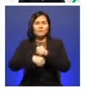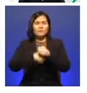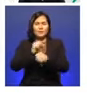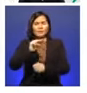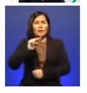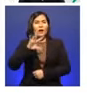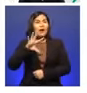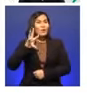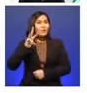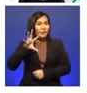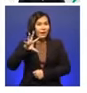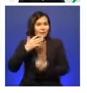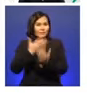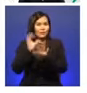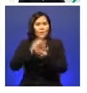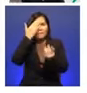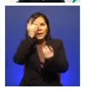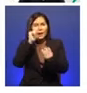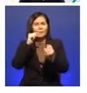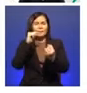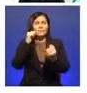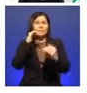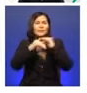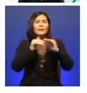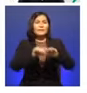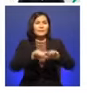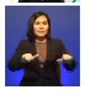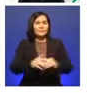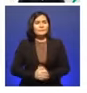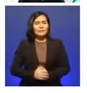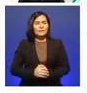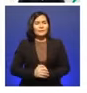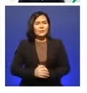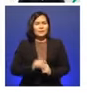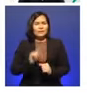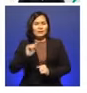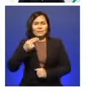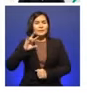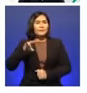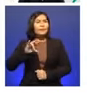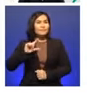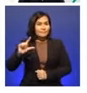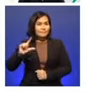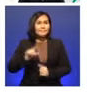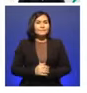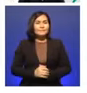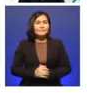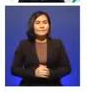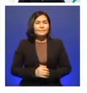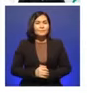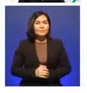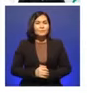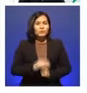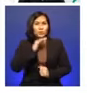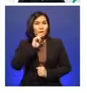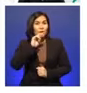นะครับล่าสุดเลยนะฮะที่เราจะเริ่มใช้ในเดือนตุลาคมนี้นะครับก็ประมาณ 17,000 ล้านนะครับซึ่งมีการคำนวณมาว่าหากเป็น